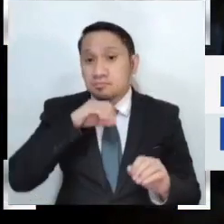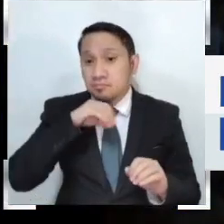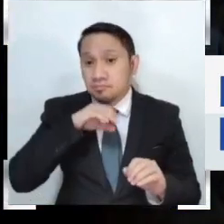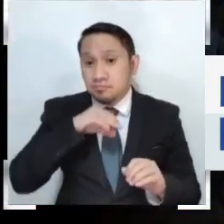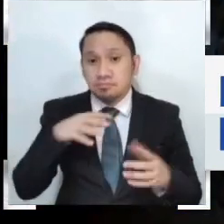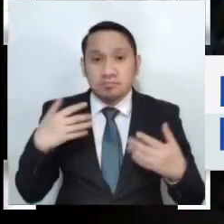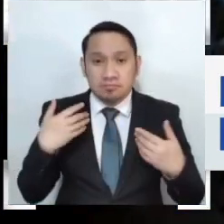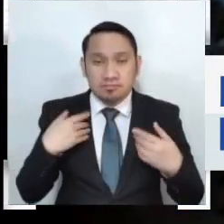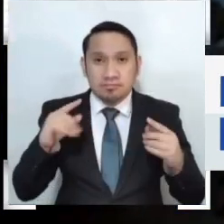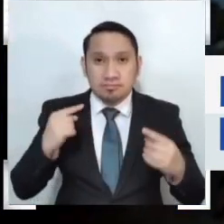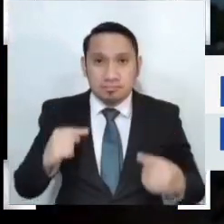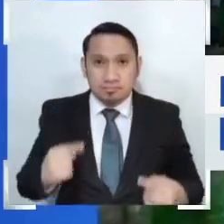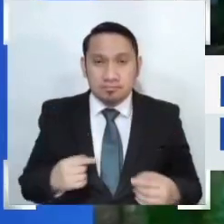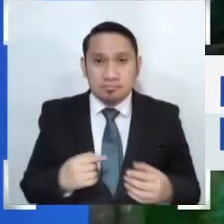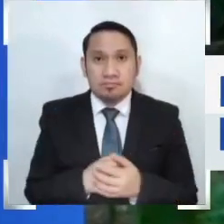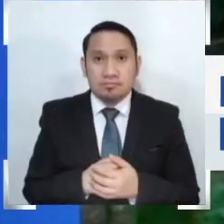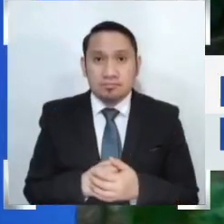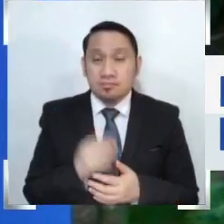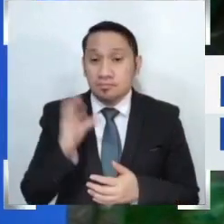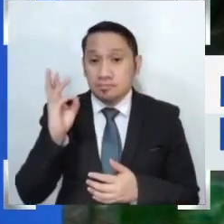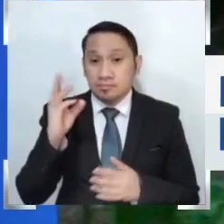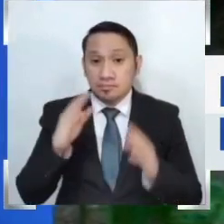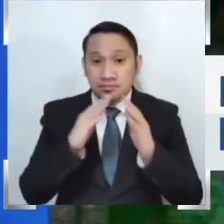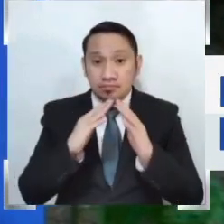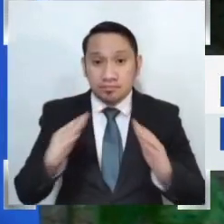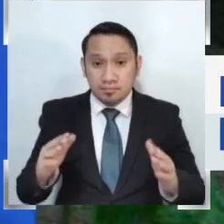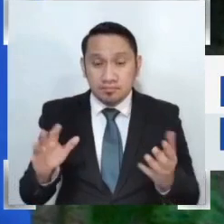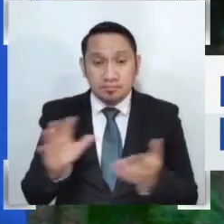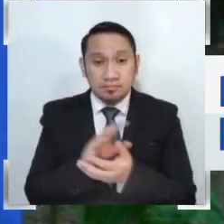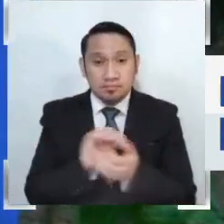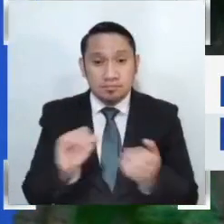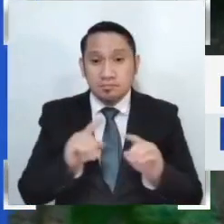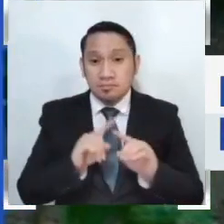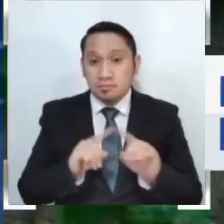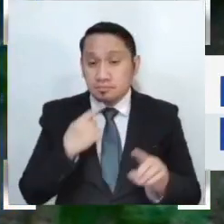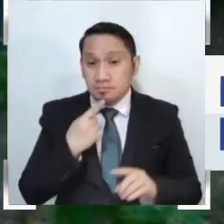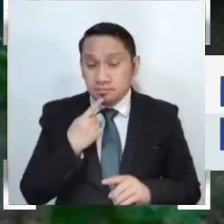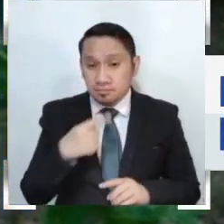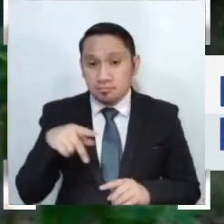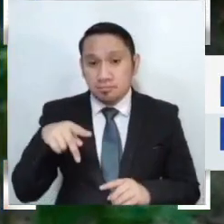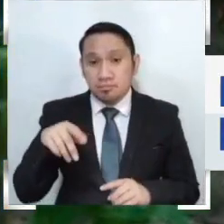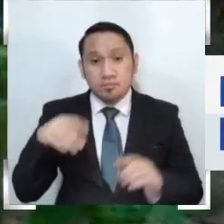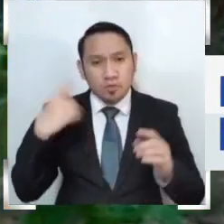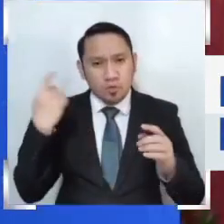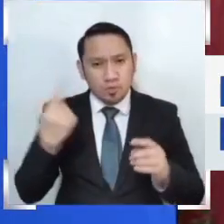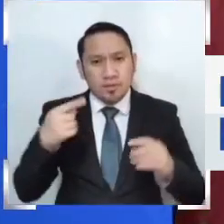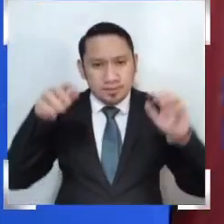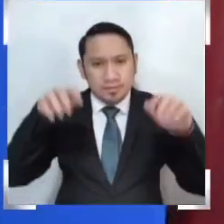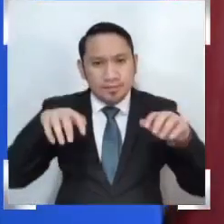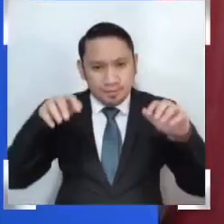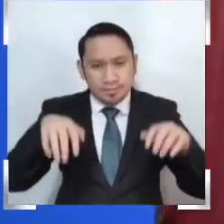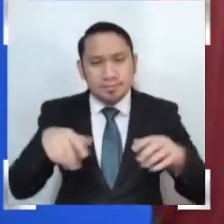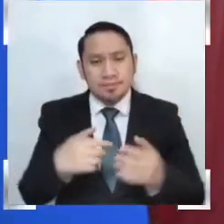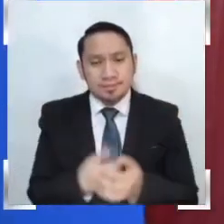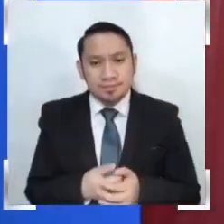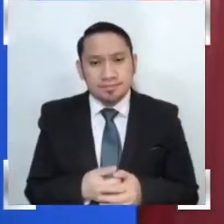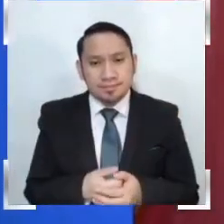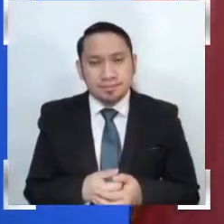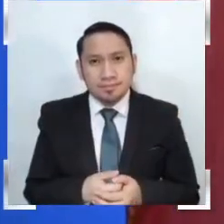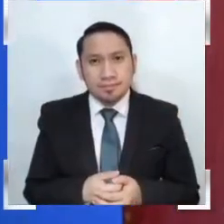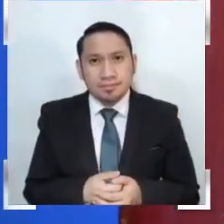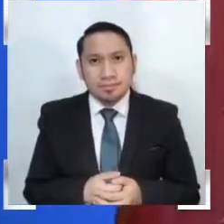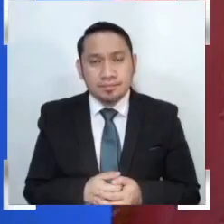sugat. Anim na bahay pa ang napinsala at ayon sa PAGASA, localized thunderstorms ang nagpaulan sa mga lugar.